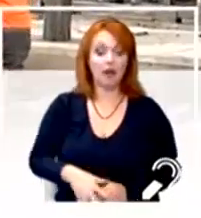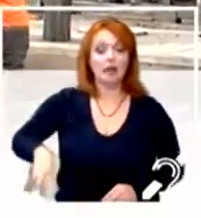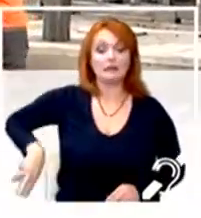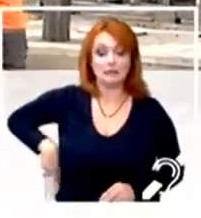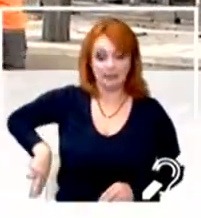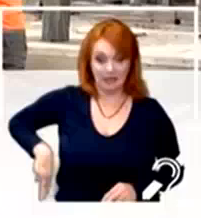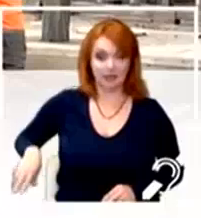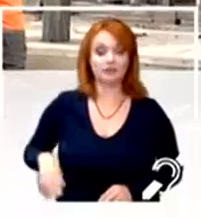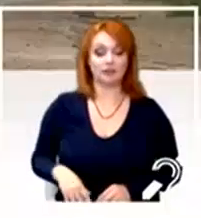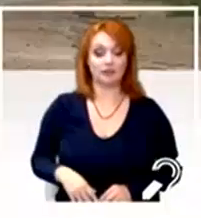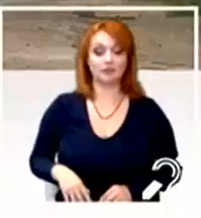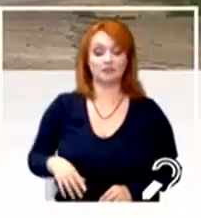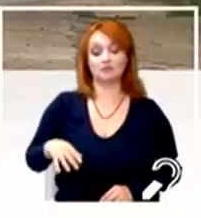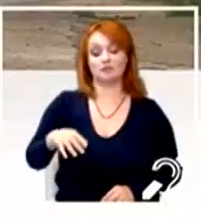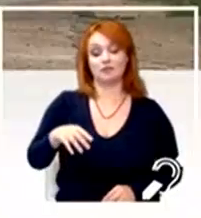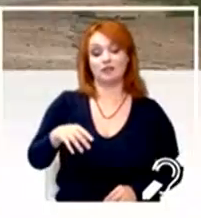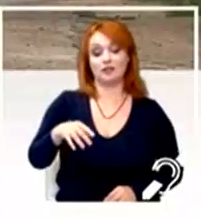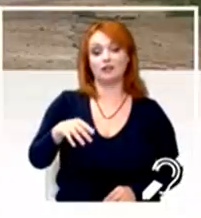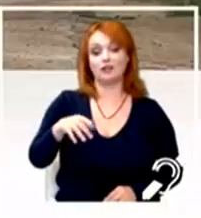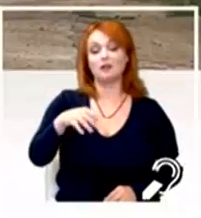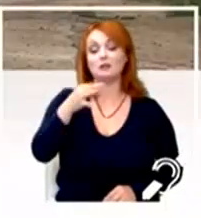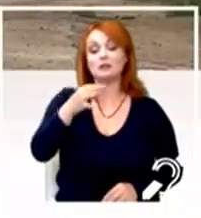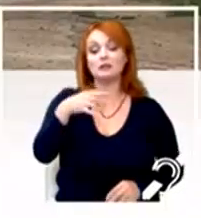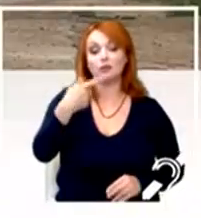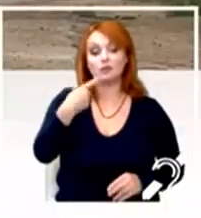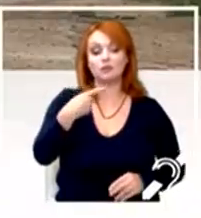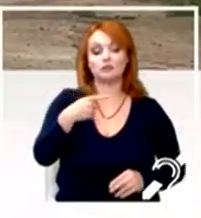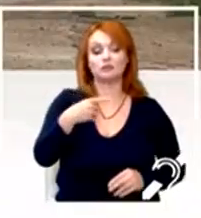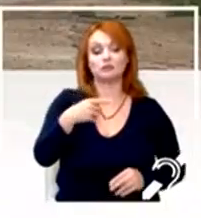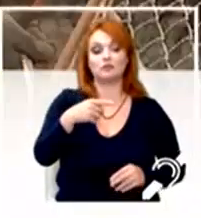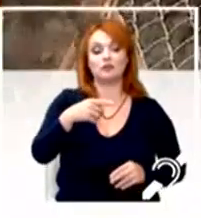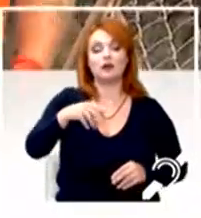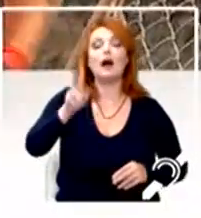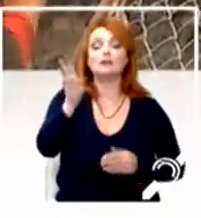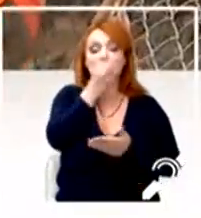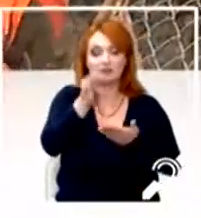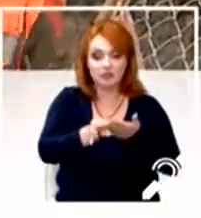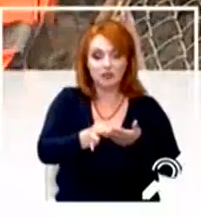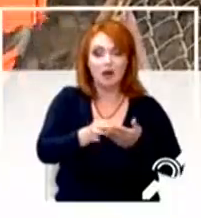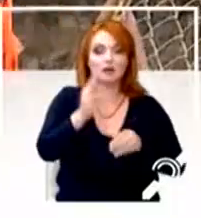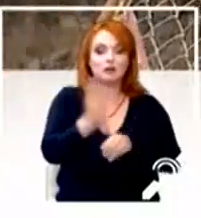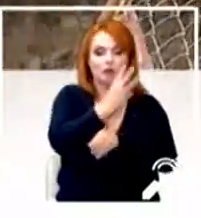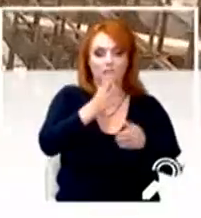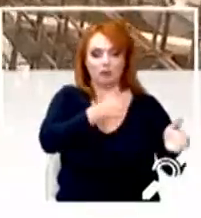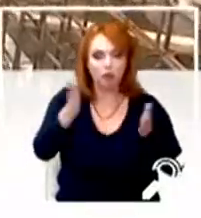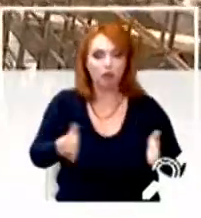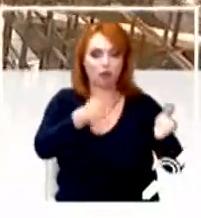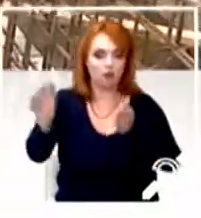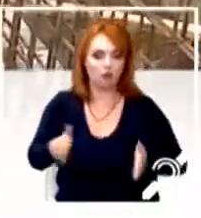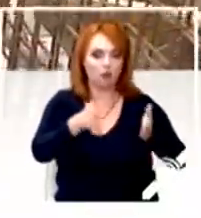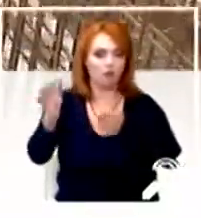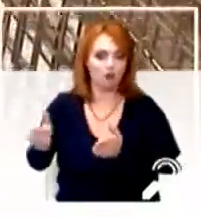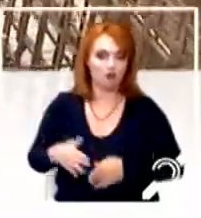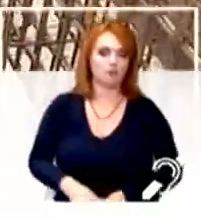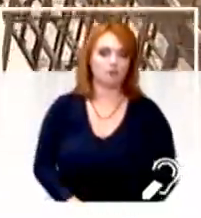Drumurilor, Sergiu Gălușca, a precizat că antreprenorul a cerut de 3 ori amânarea termenului de predare a lucrărilor, iar motivele ar fi